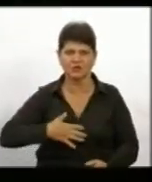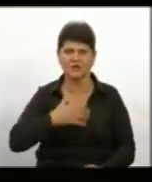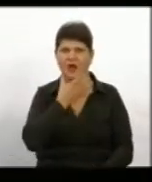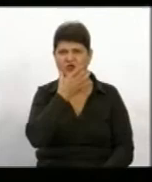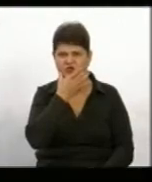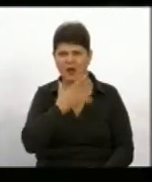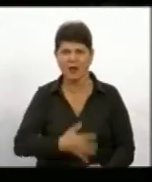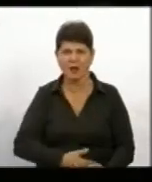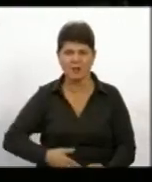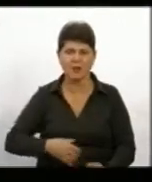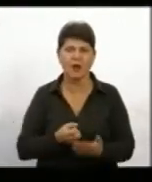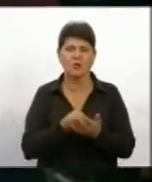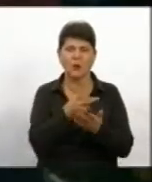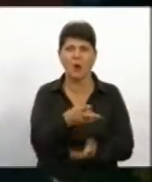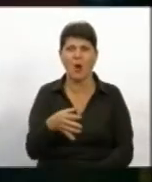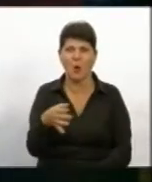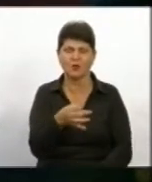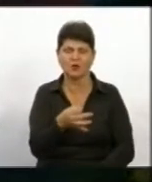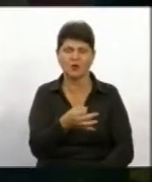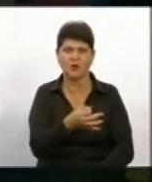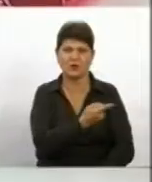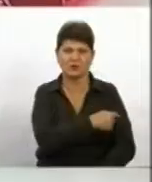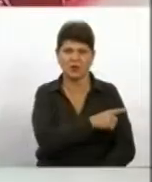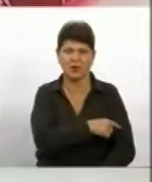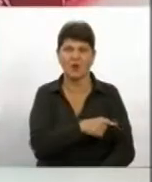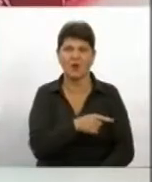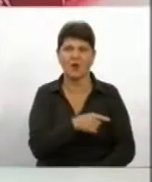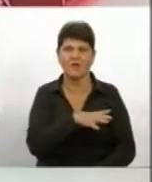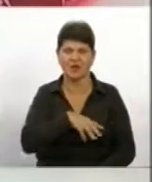до обласного шпиталю ветеранів війни.